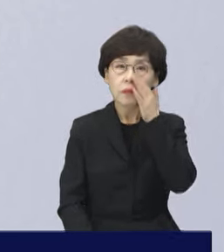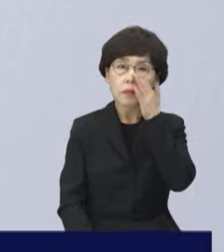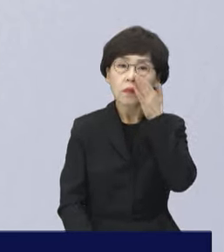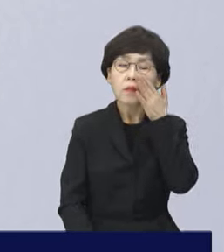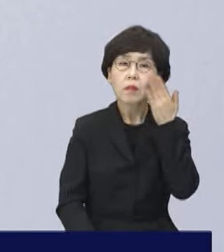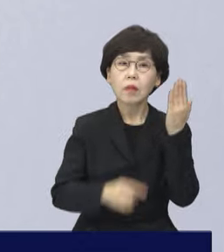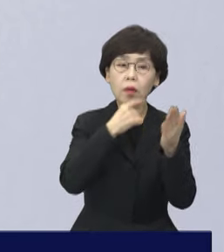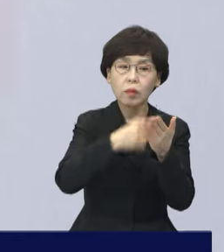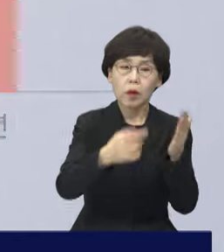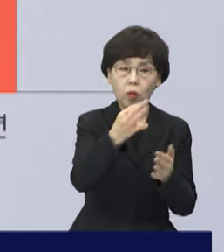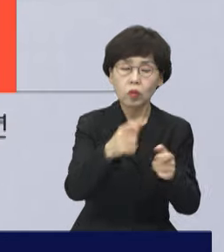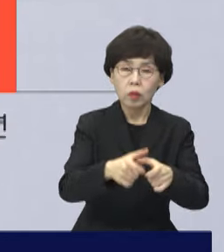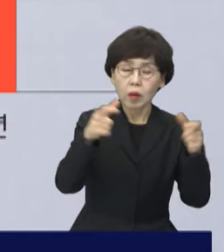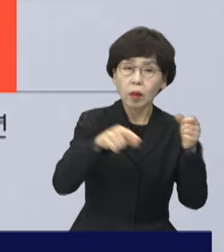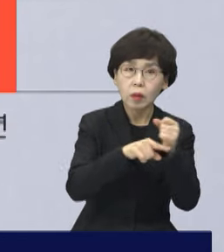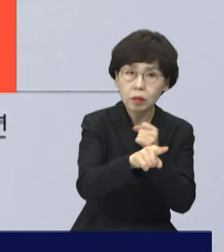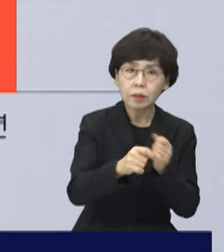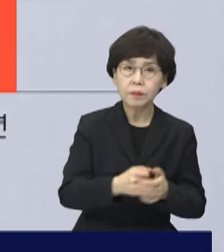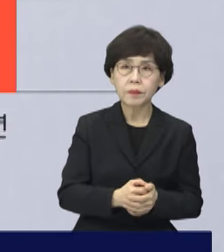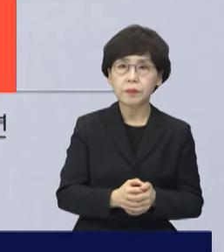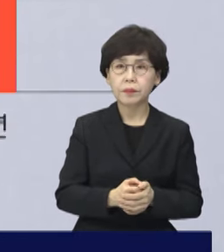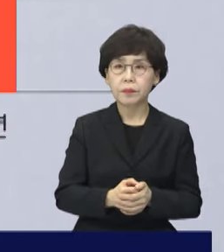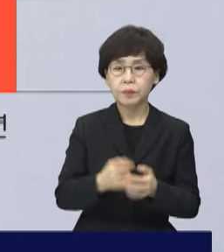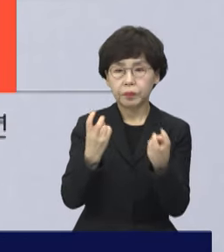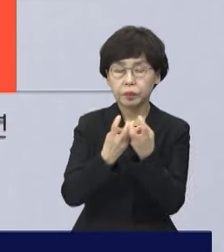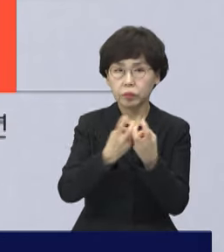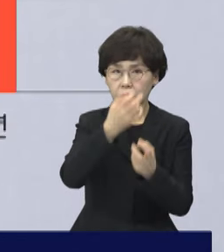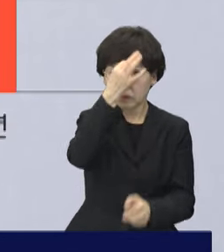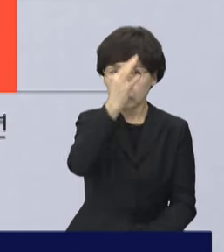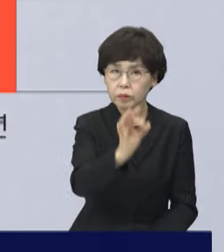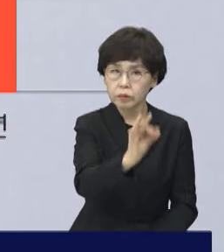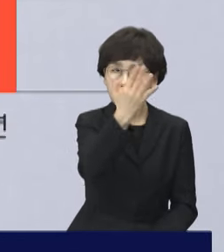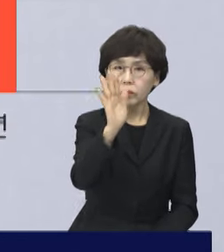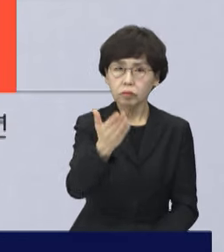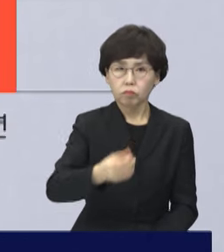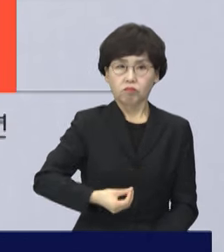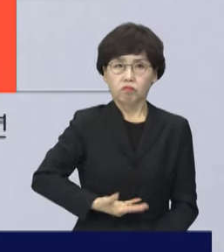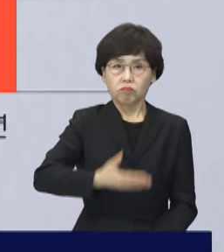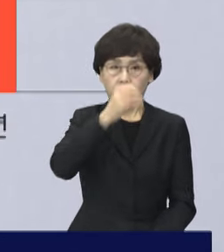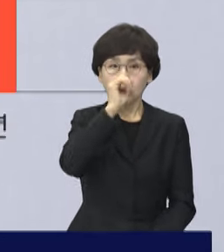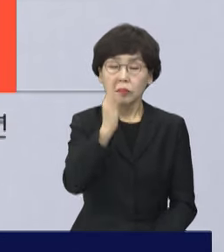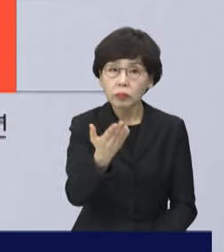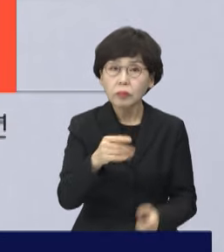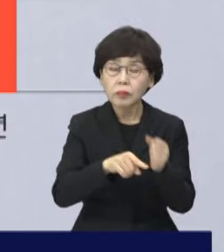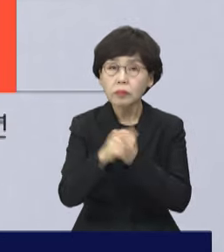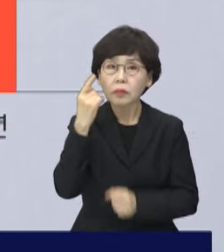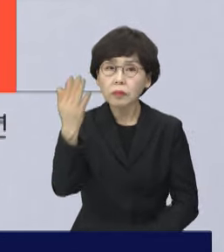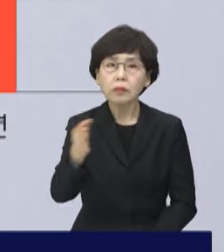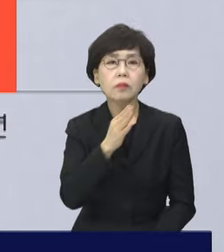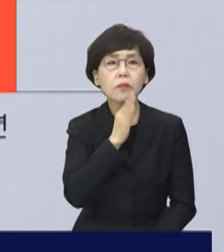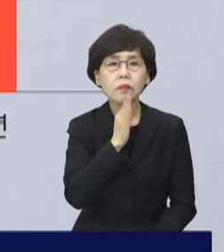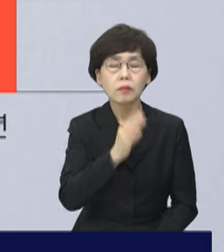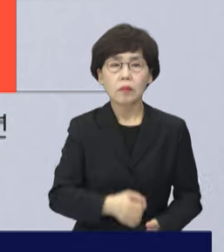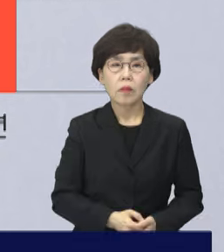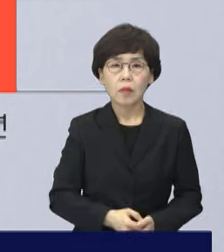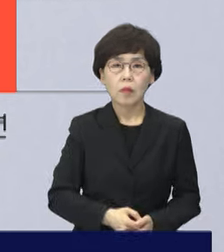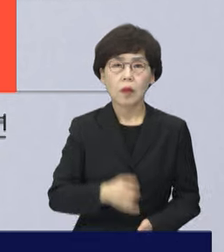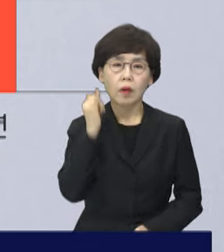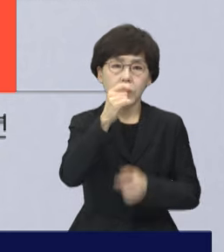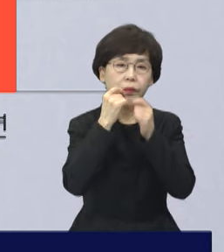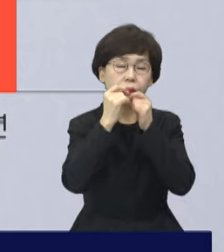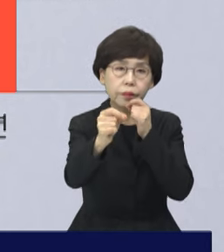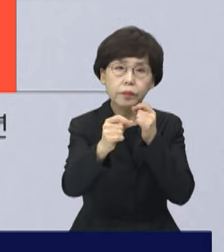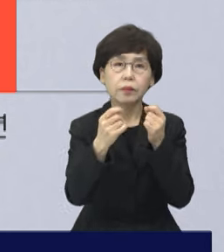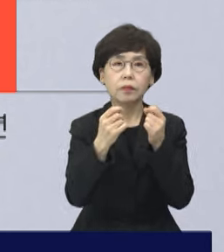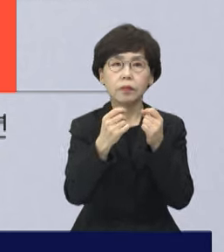많아졌다는 거는 그만큼 수법이 교묘해지고 대담해졌다 이렇게 봐야 할까요네 맞습니다 보이스피싱 범죄